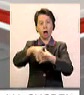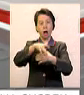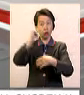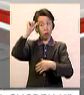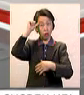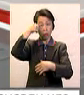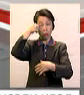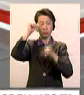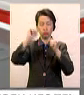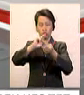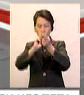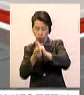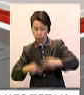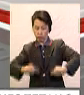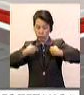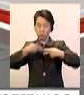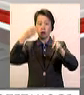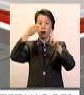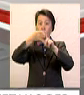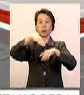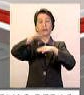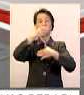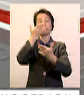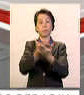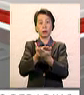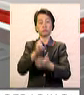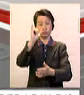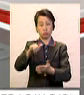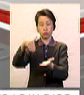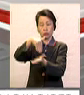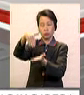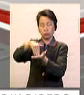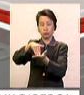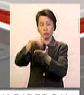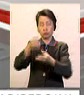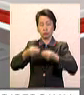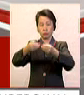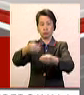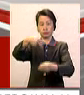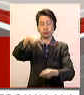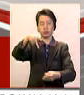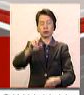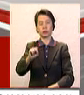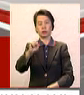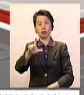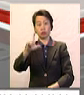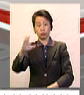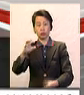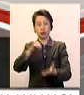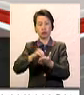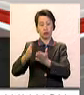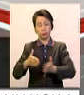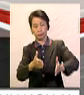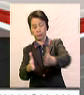mampu mengubah hidup mereka ke arah lebih baik. Iaitu pendekatan Pusat Terapi Khas Penawar PSLC Hospital Penawar di Pasir